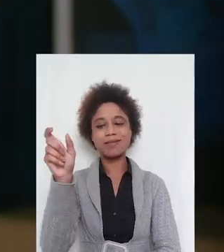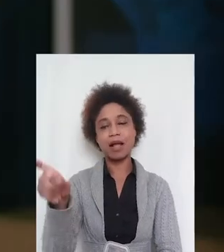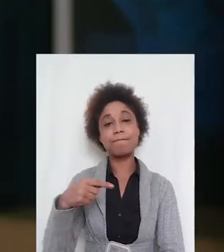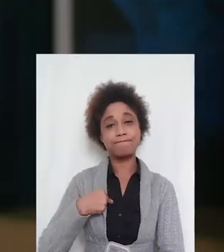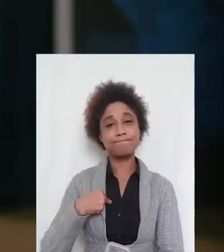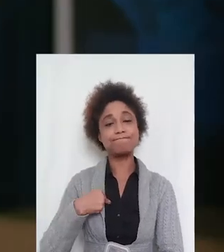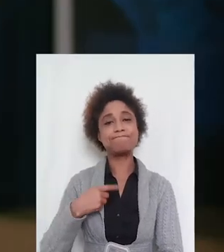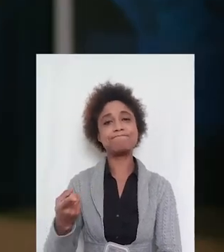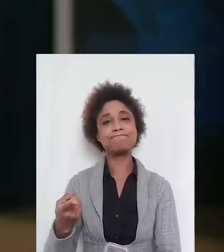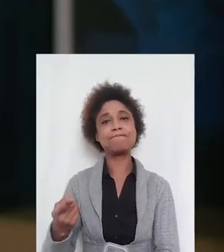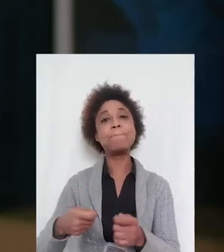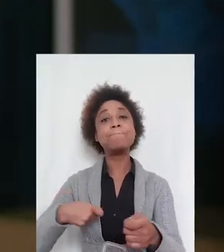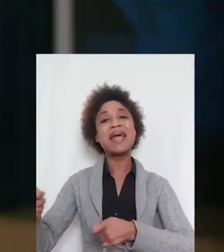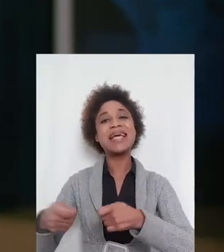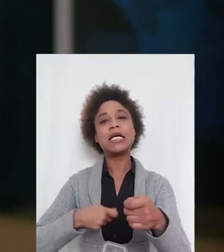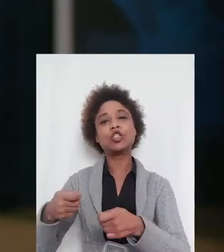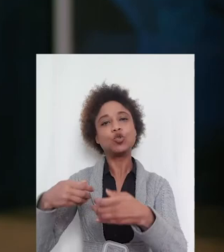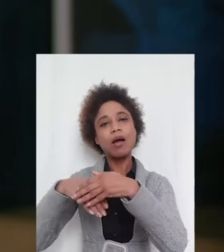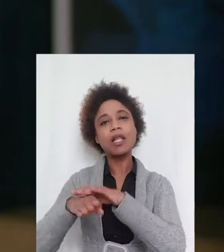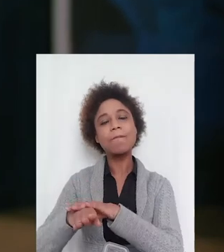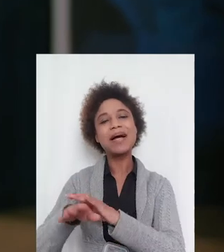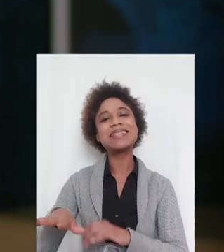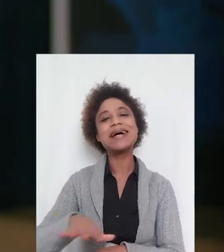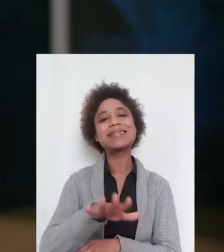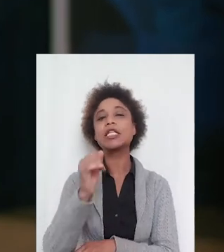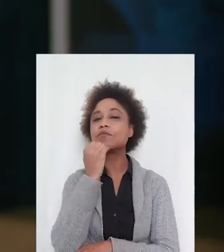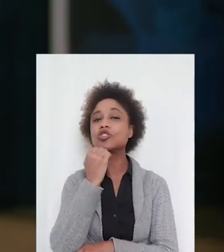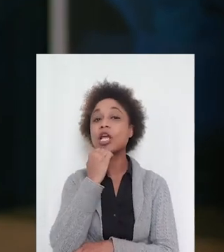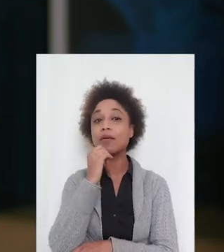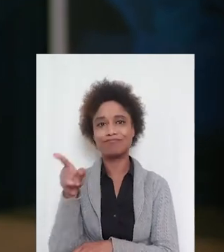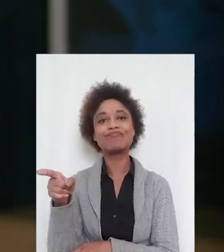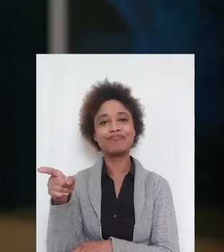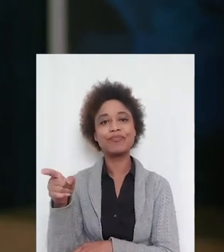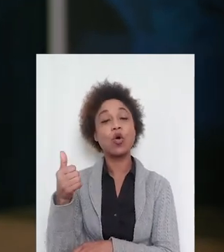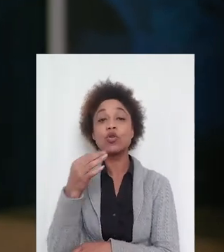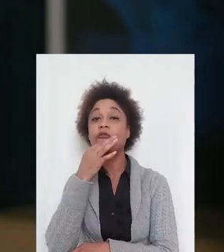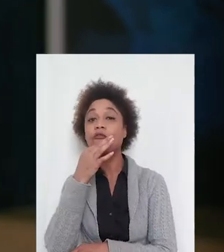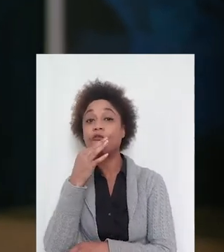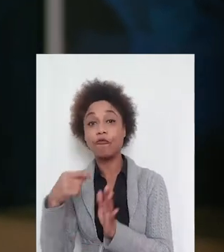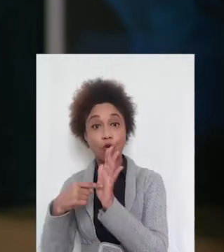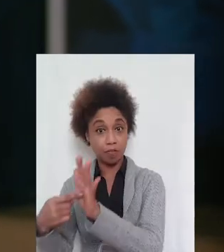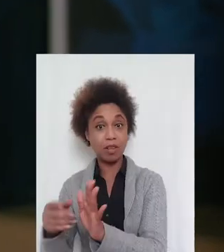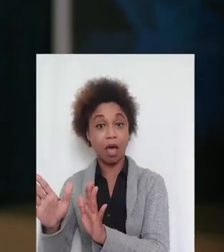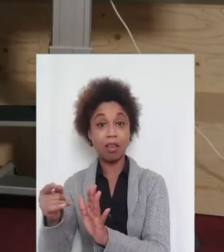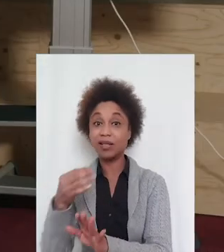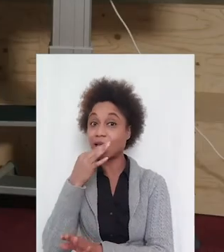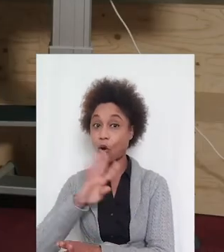manager toegankelijkheid bij het Rijksmuseum. Kwam ook al langs als goed voorbeeld. Dus je hebt vast ook een gouden tip voor andere